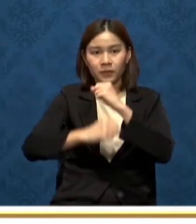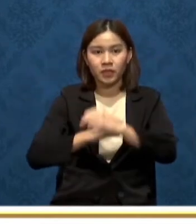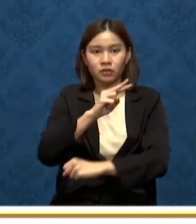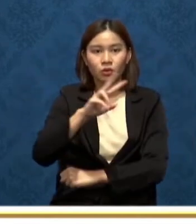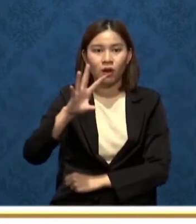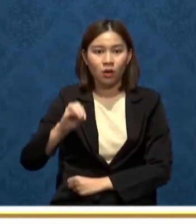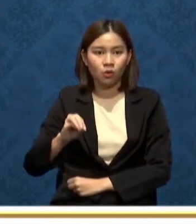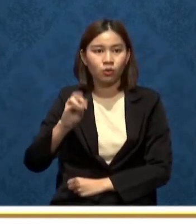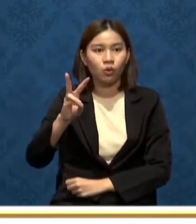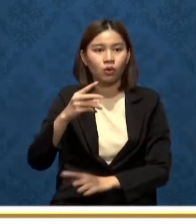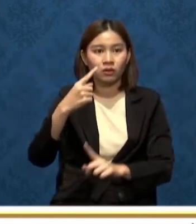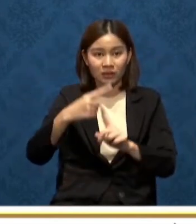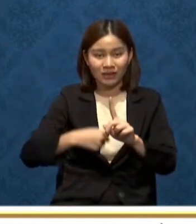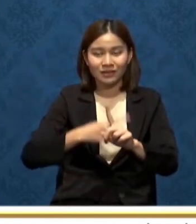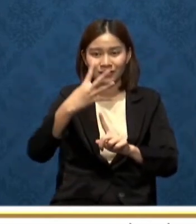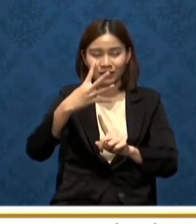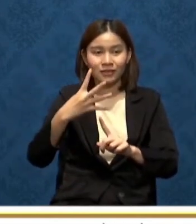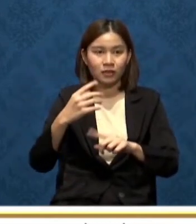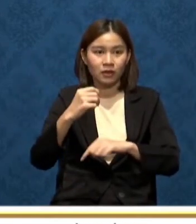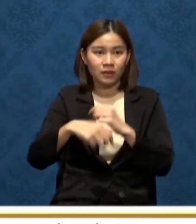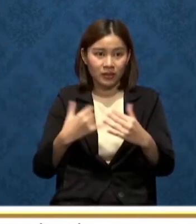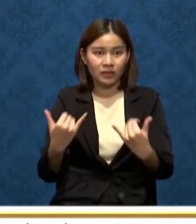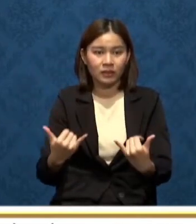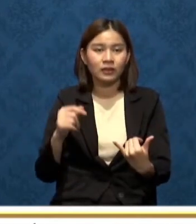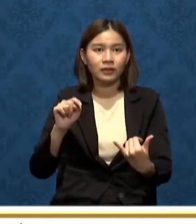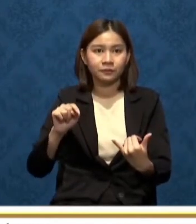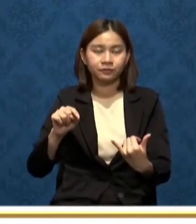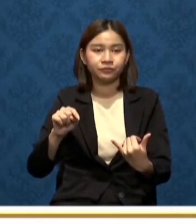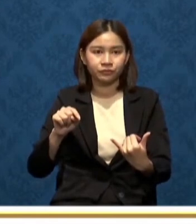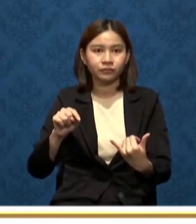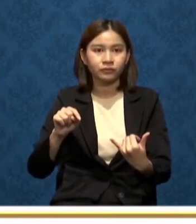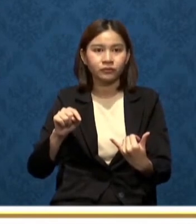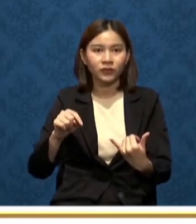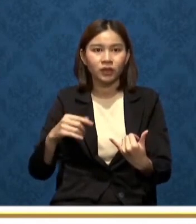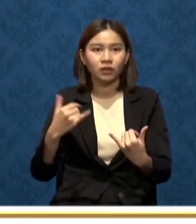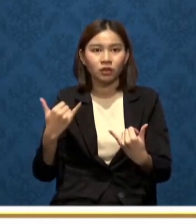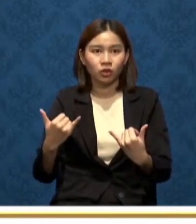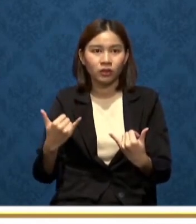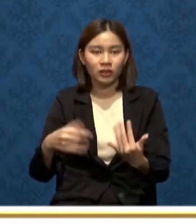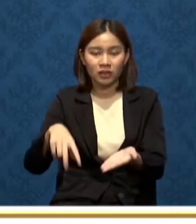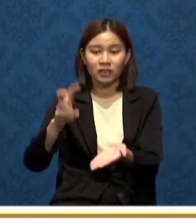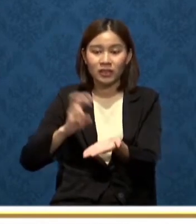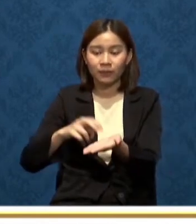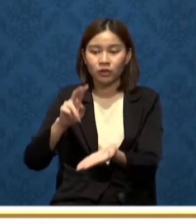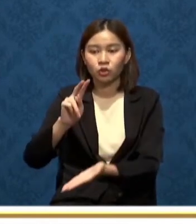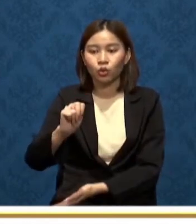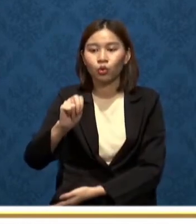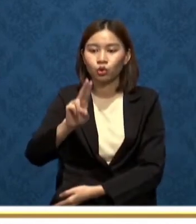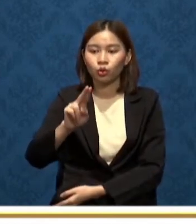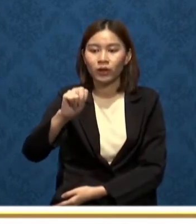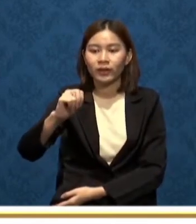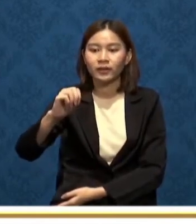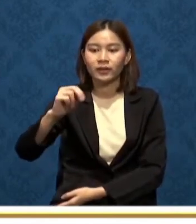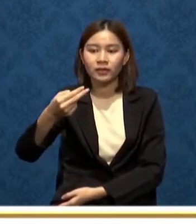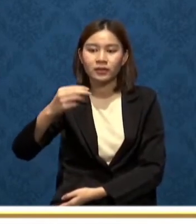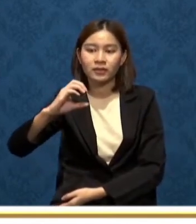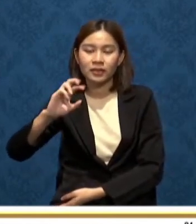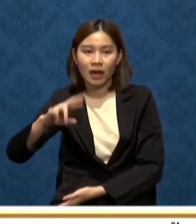จะroat artisticในขณะทเขาไดรบสถานะผู้รีภัยของ UNSIR แล้วนะครั